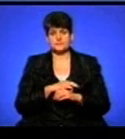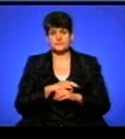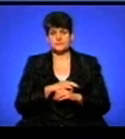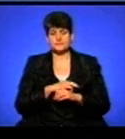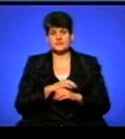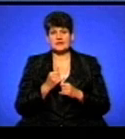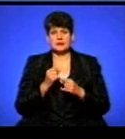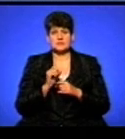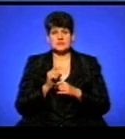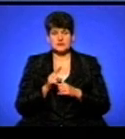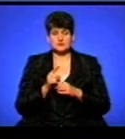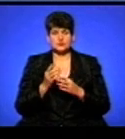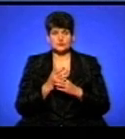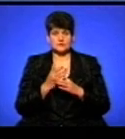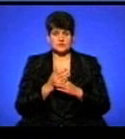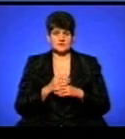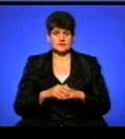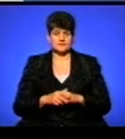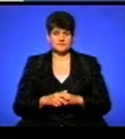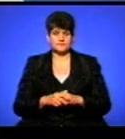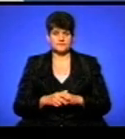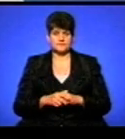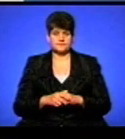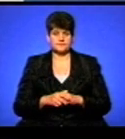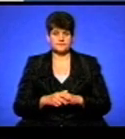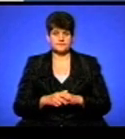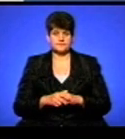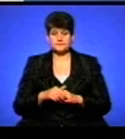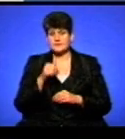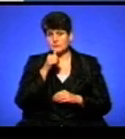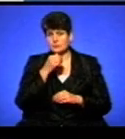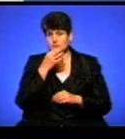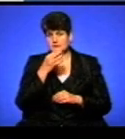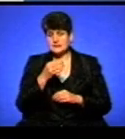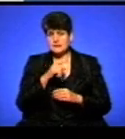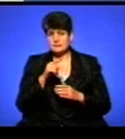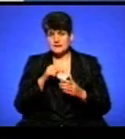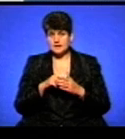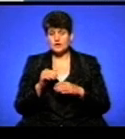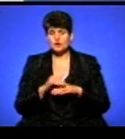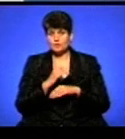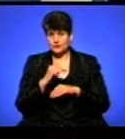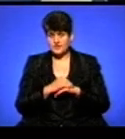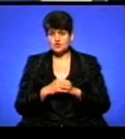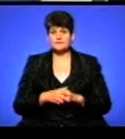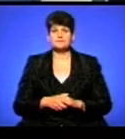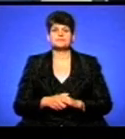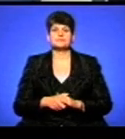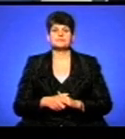для призначення субсидії чоловіка і дружини. І спробуємо відповісти на запитання. Доброго вечора.